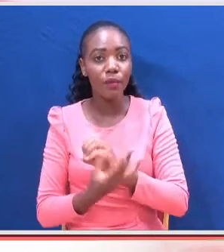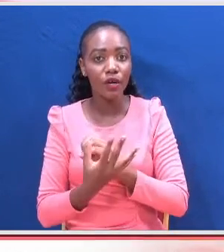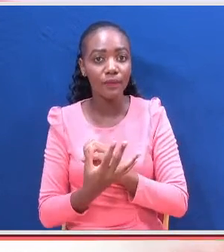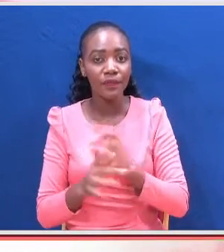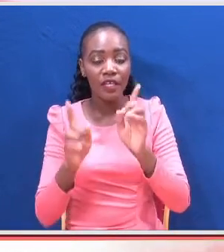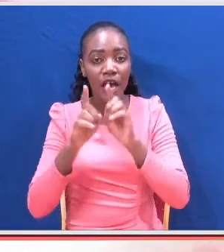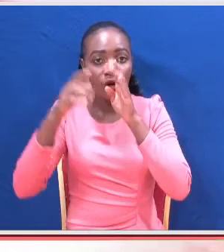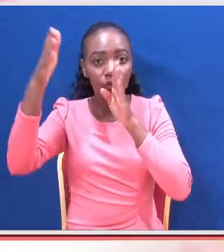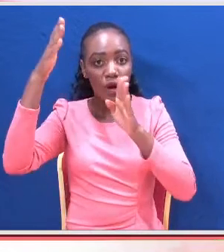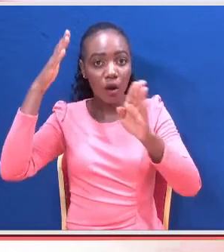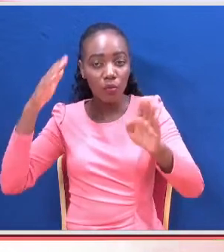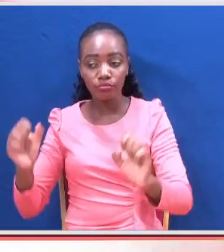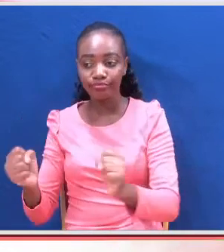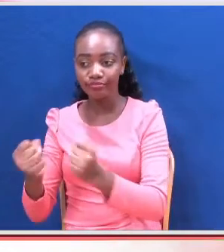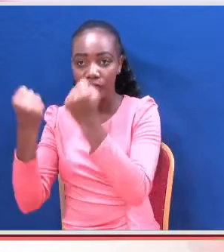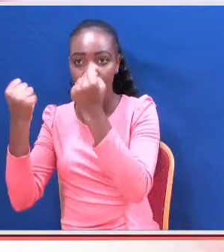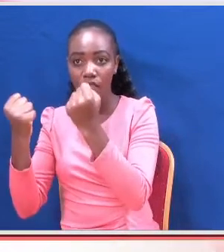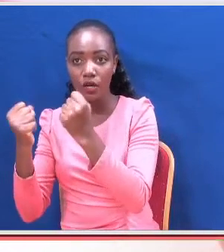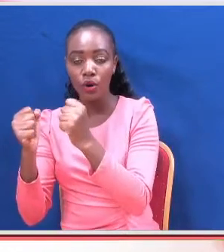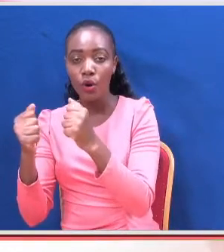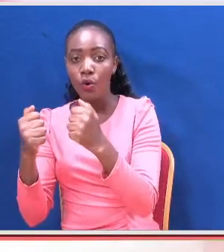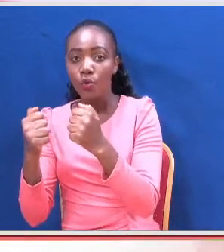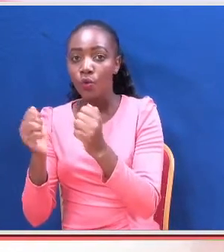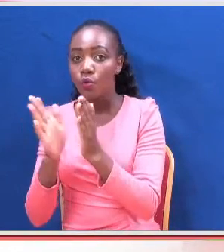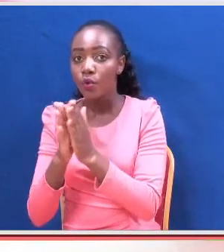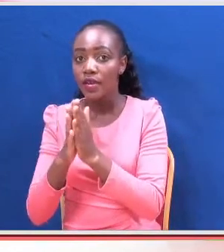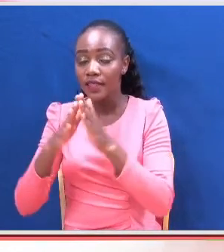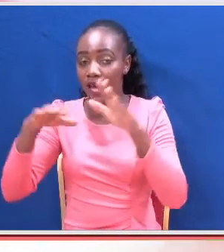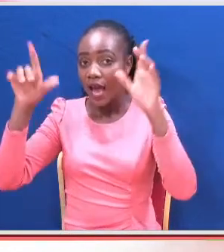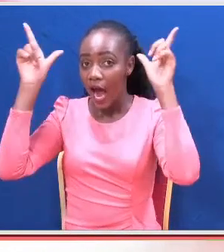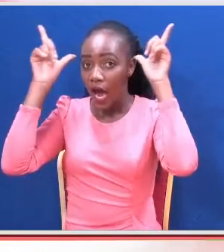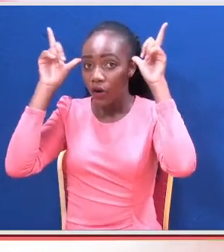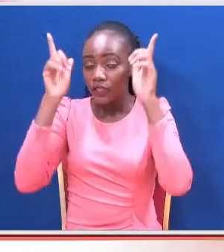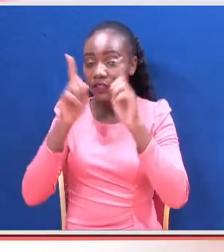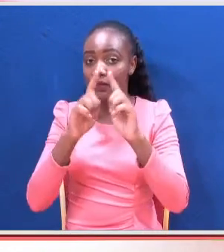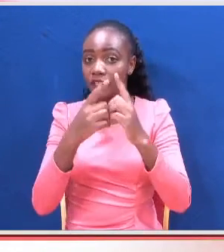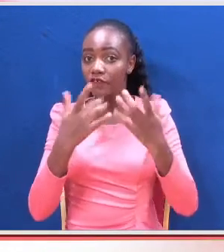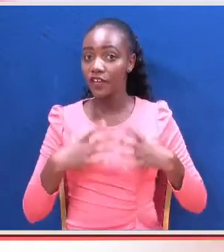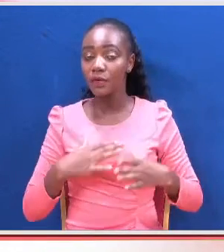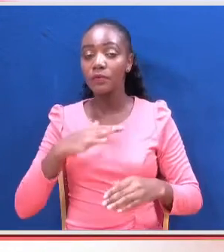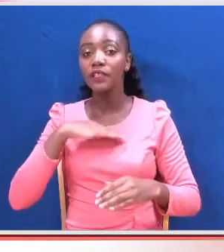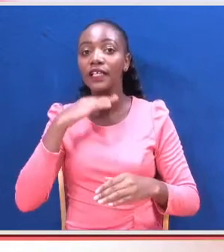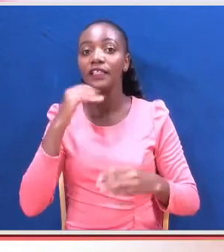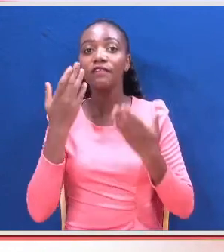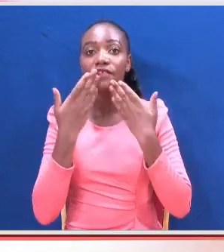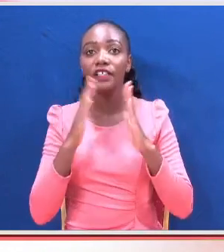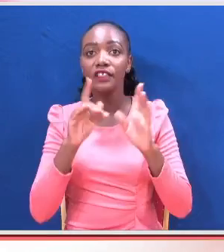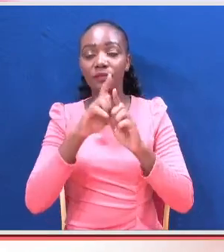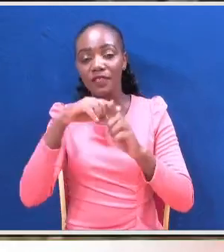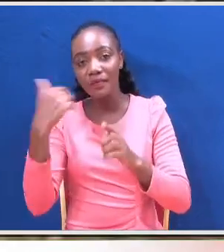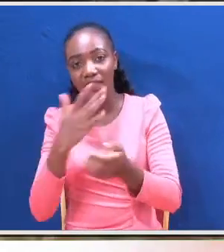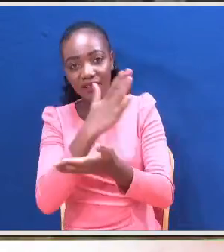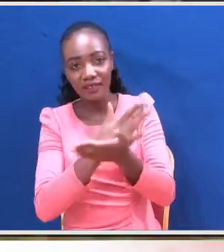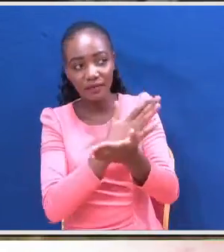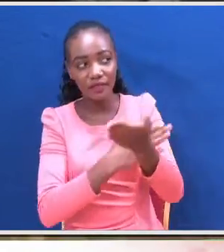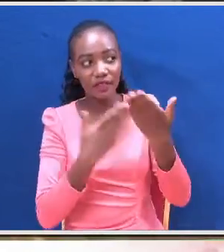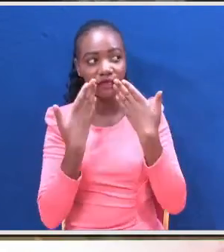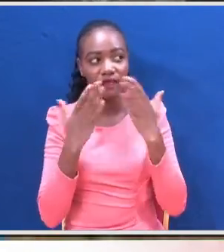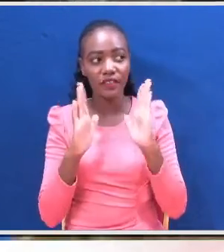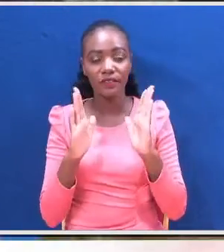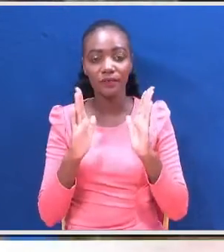basi liligongana ana kwa ana na lori, huku watu kadhaa wakifariki na wengine kujeruhiwa. Tupokee taarifa hiyo.